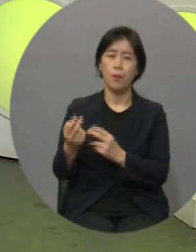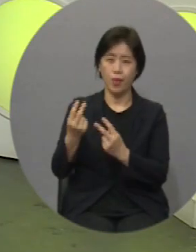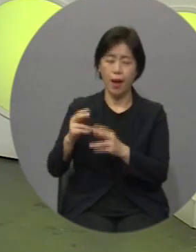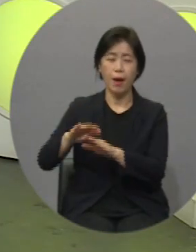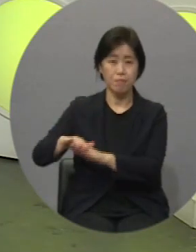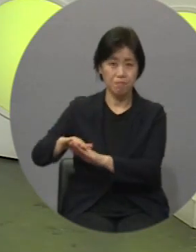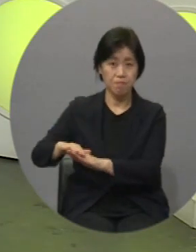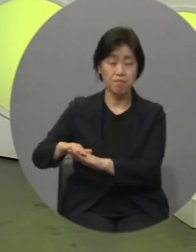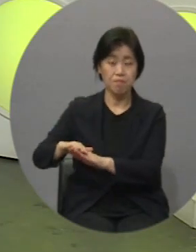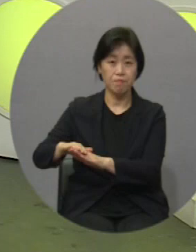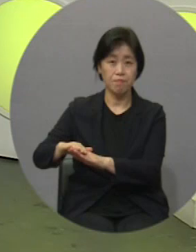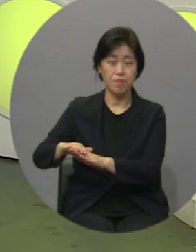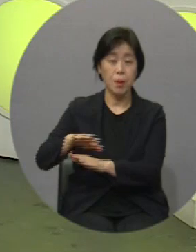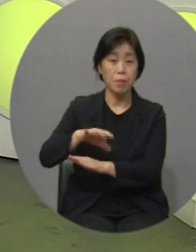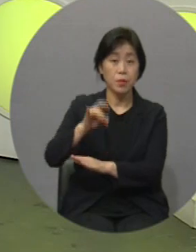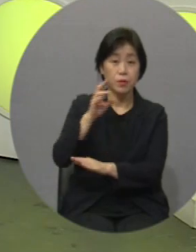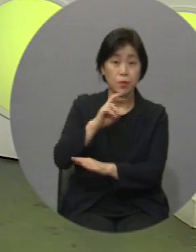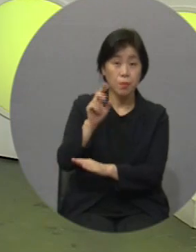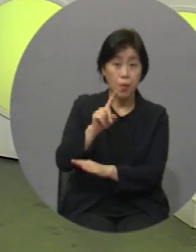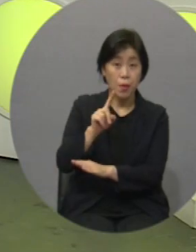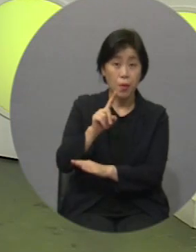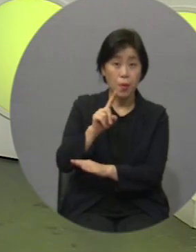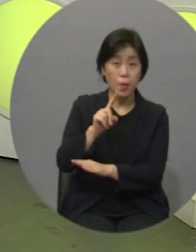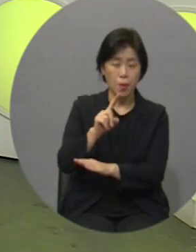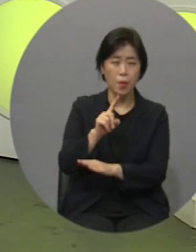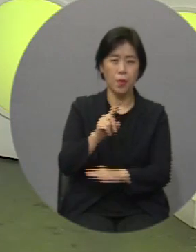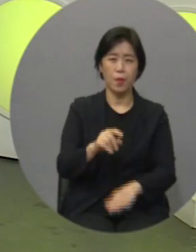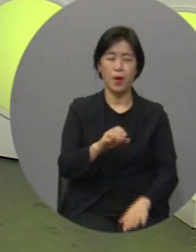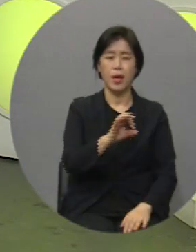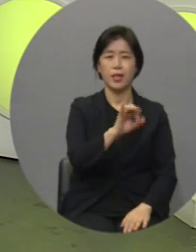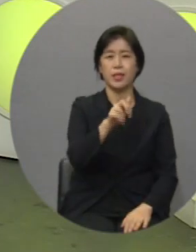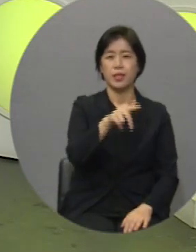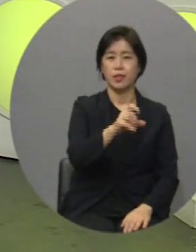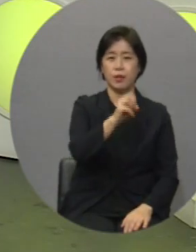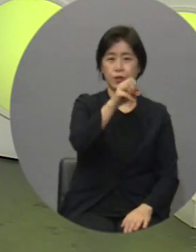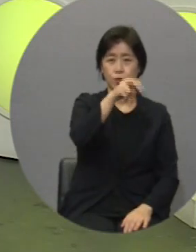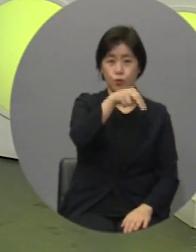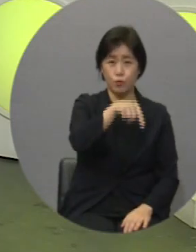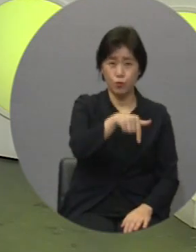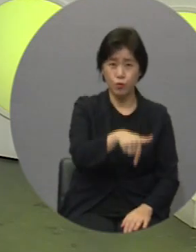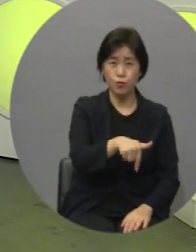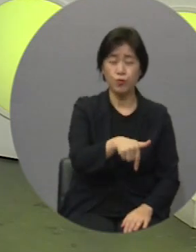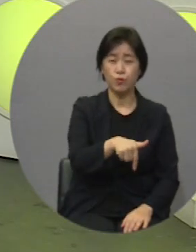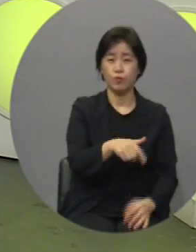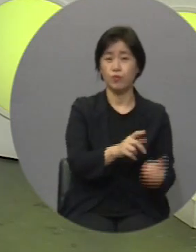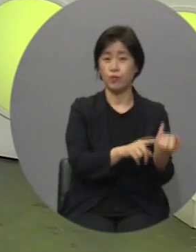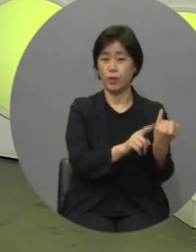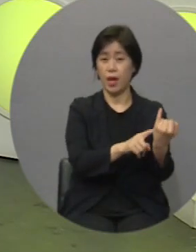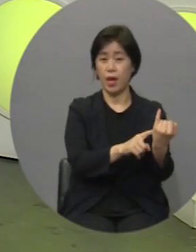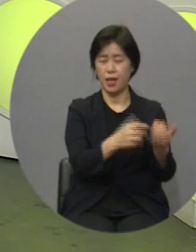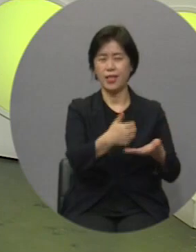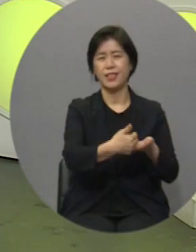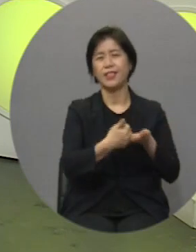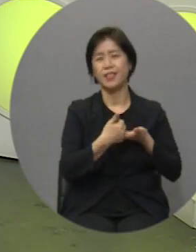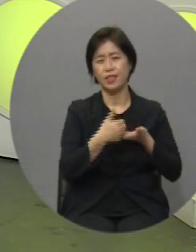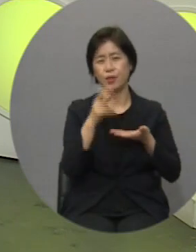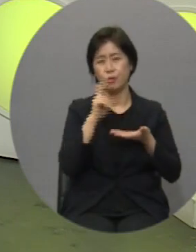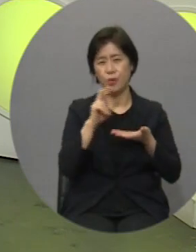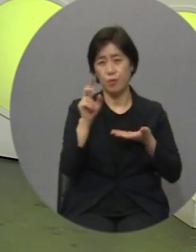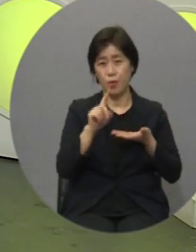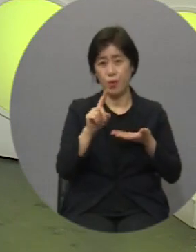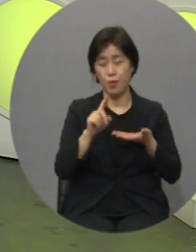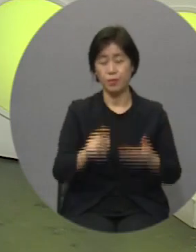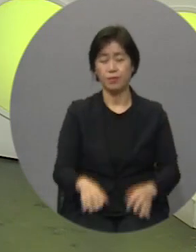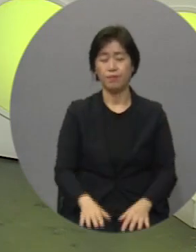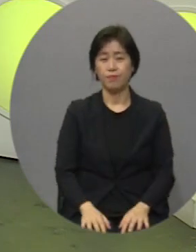아까 참 그렇죠. 아까 이정수 회장님이 네. 소꿉친구 지금도 70살이 넘었는데 운전하면서 전국 팔도를 다